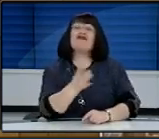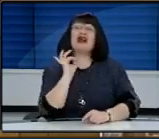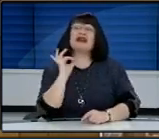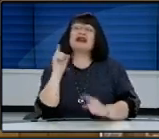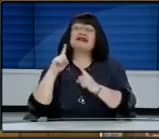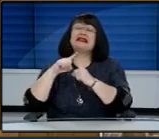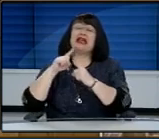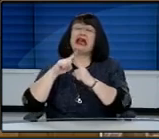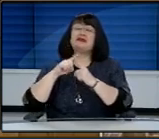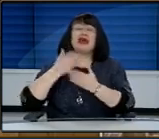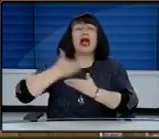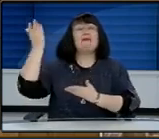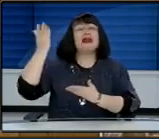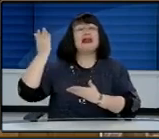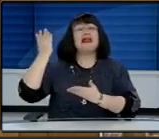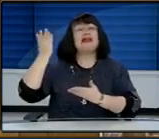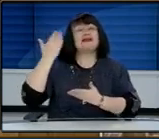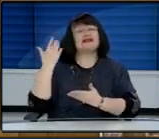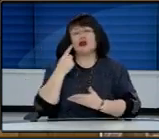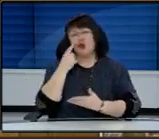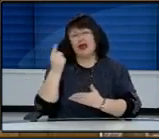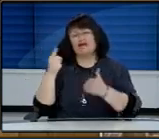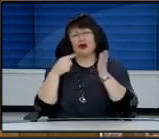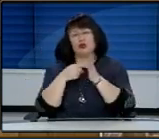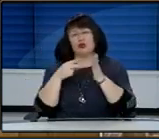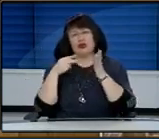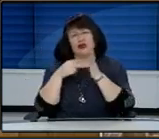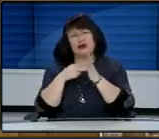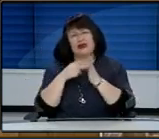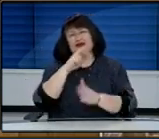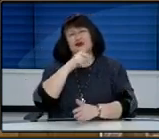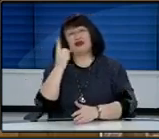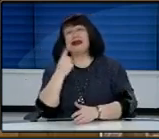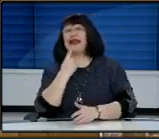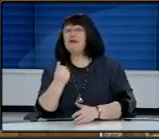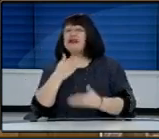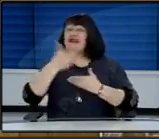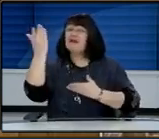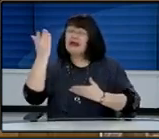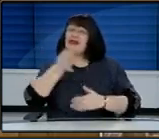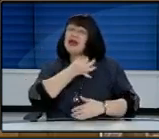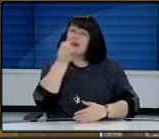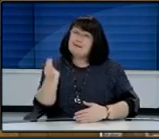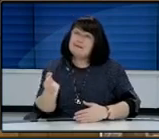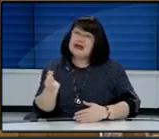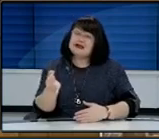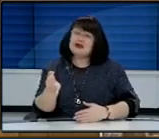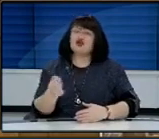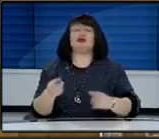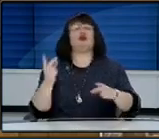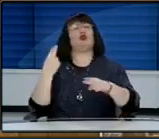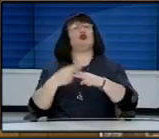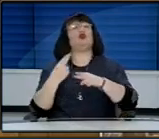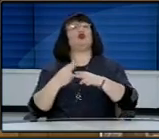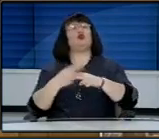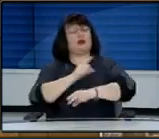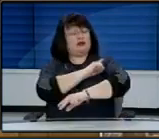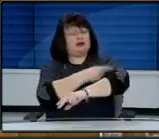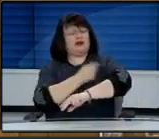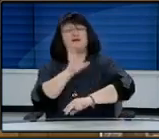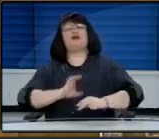Times, όπως κάνατε τον Νοέμβριο του 2021, ότι προκειμένου να είναι μια αξιόπιστη δύναμη, η